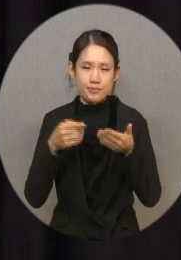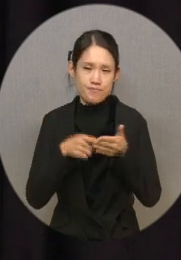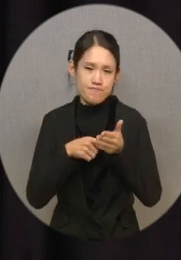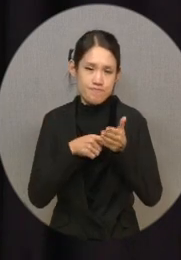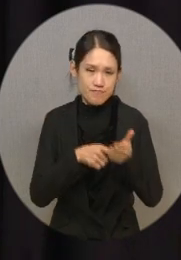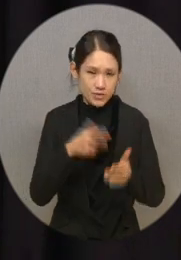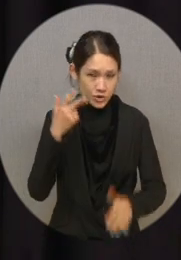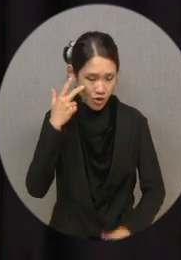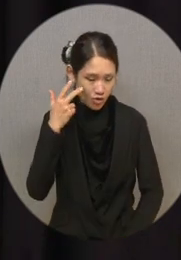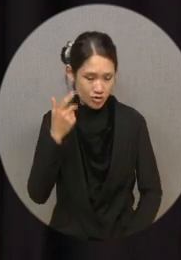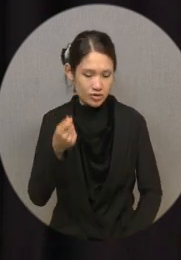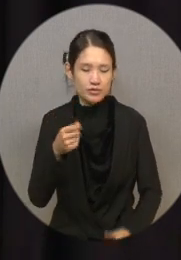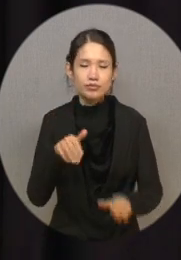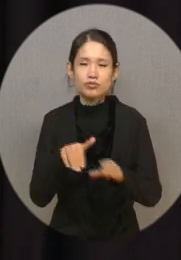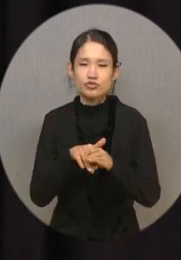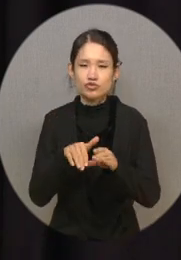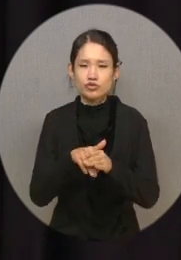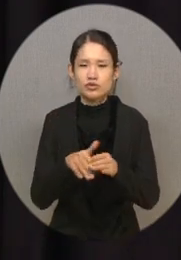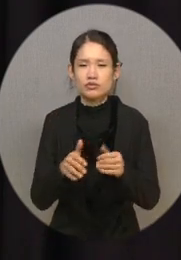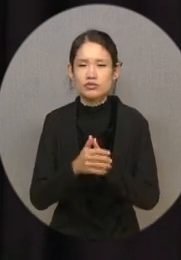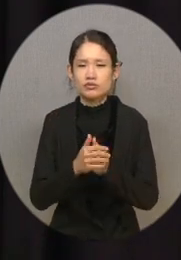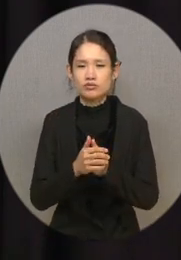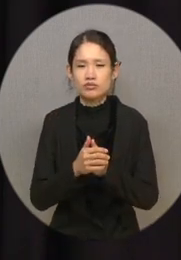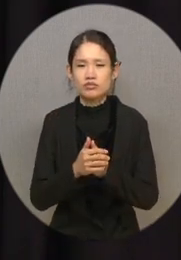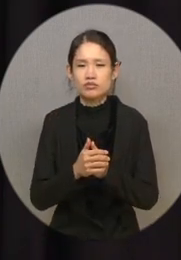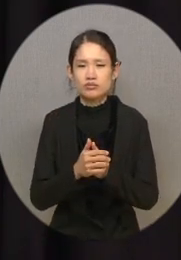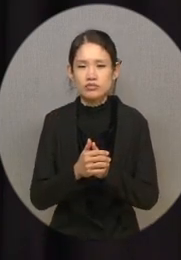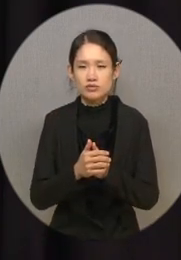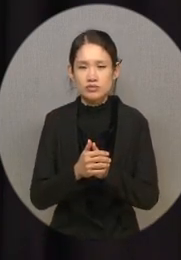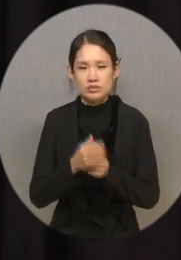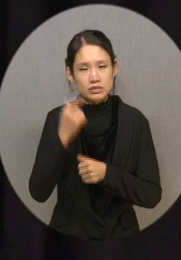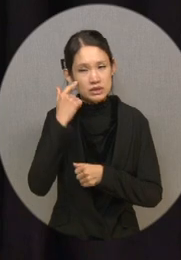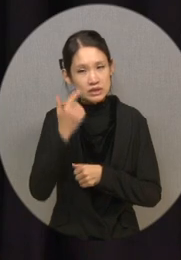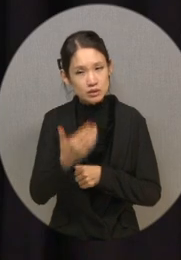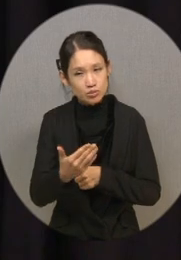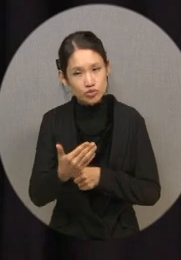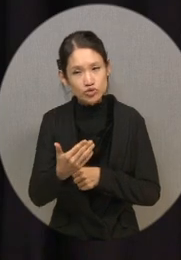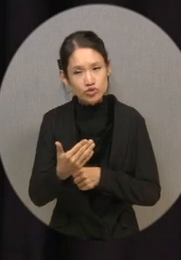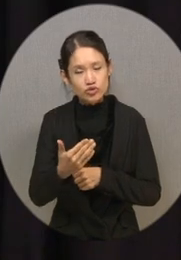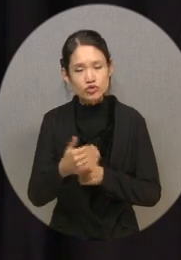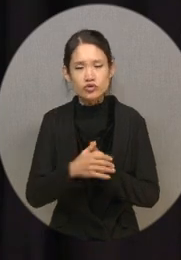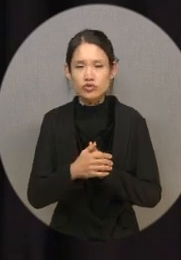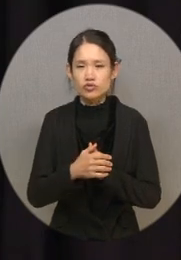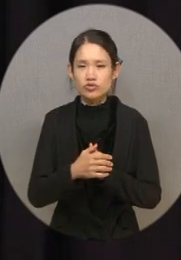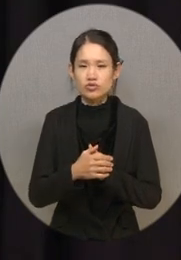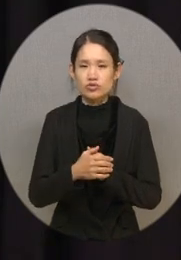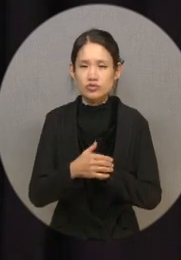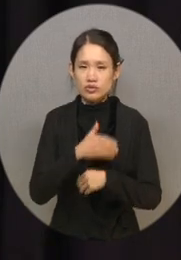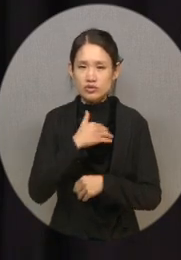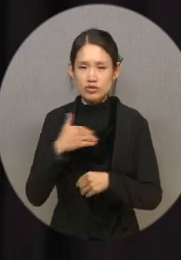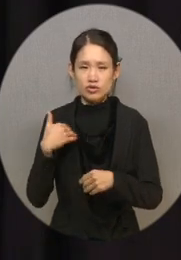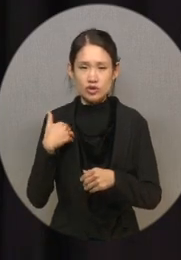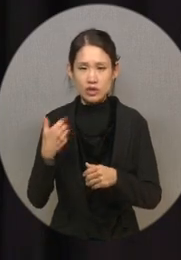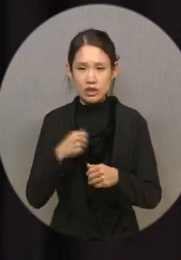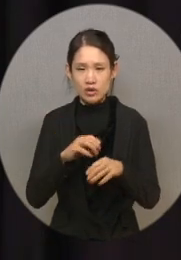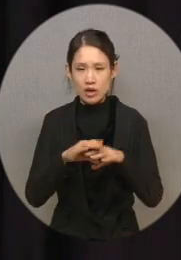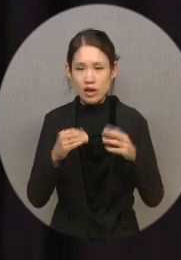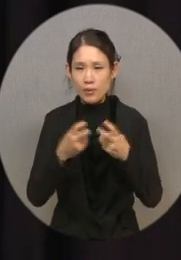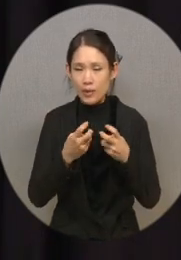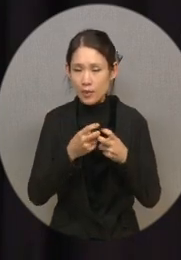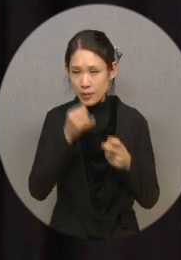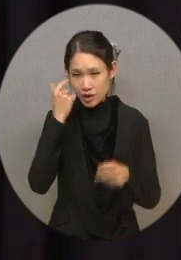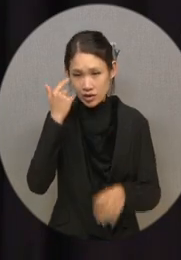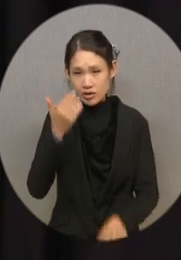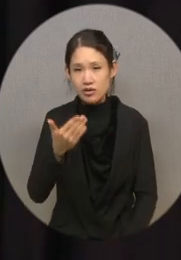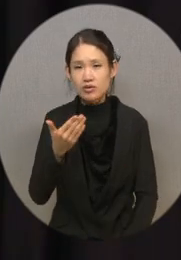이런 문화가 돼야 된다고 봐요. 그래서 기본적인 거는 질문이 제대로 됐는가, 그다음에 여유를 갖고 대책을 세웠는가,